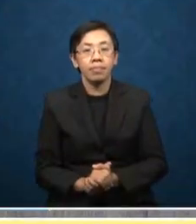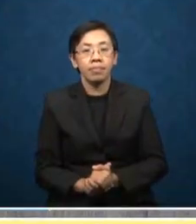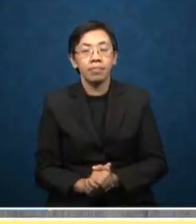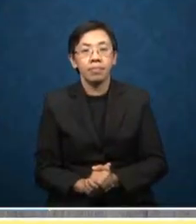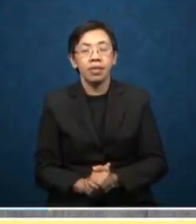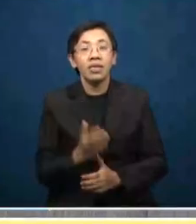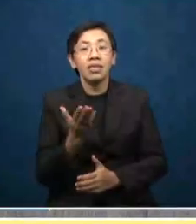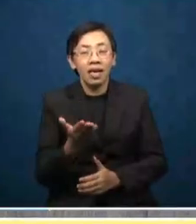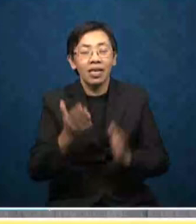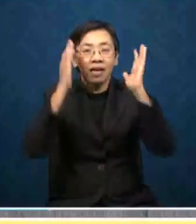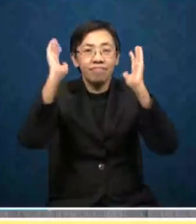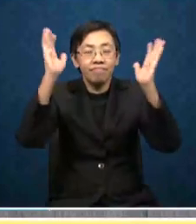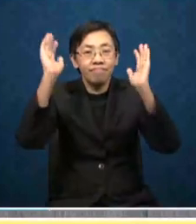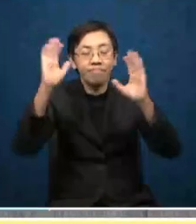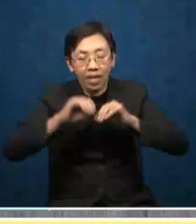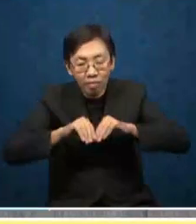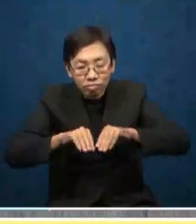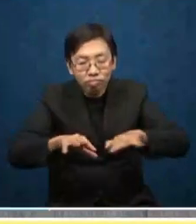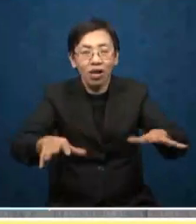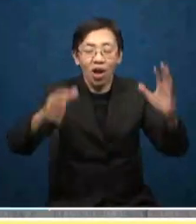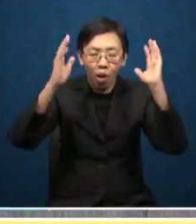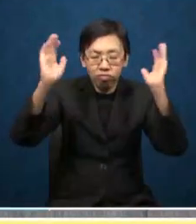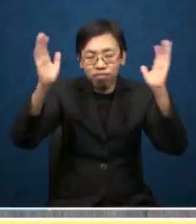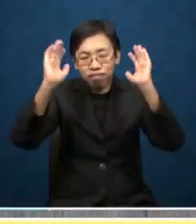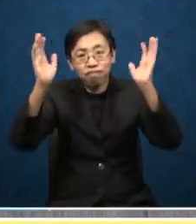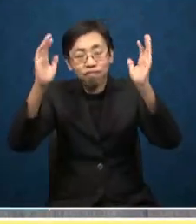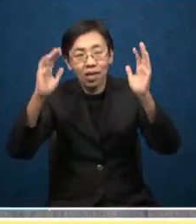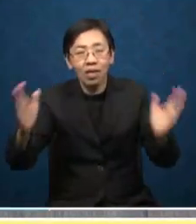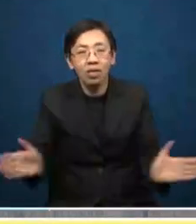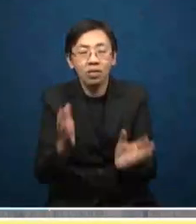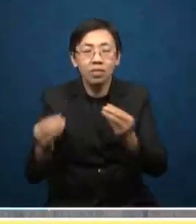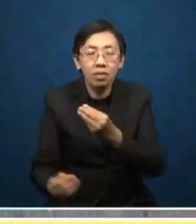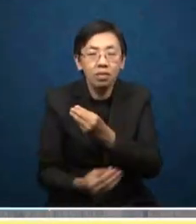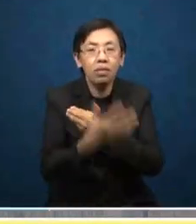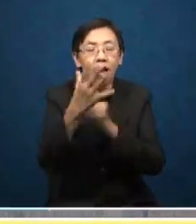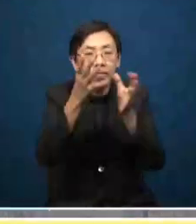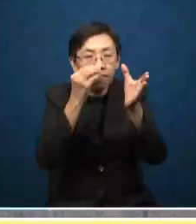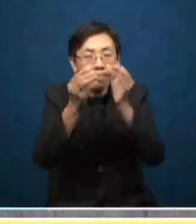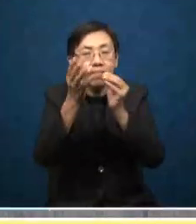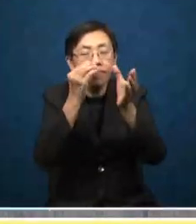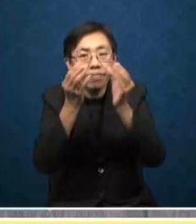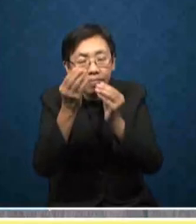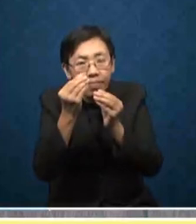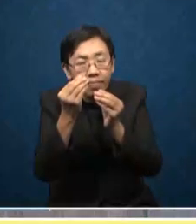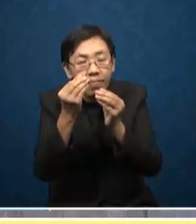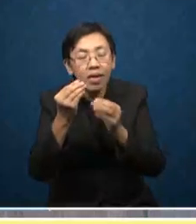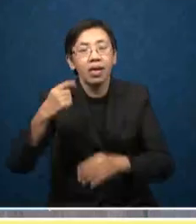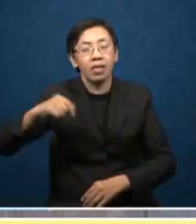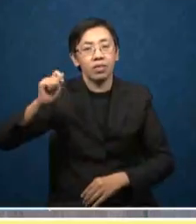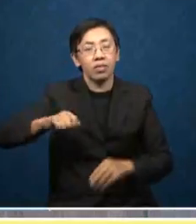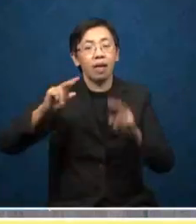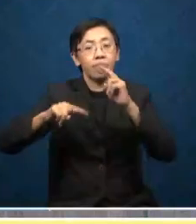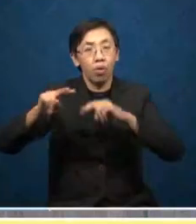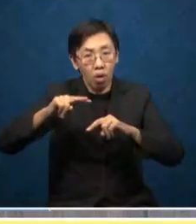เผยแพร่และประชาสัมพันธ์เชิงรุกเสริมสร้างโอกาสในการรับรู้เกี่ยวกับศาลปกครอง